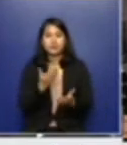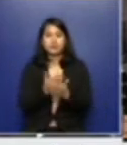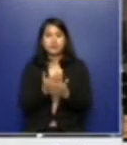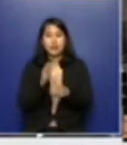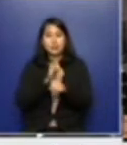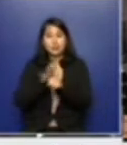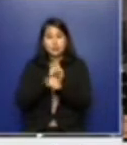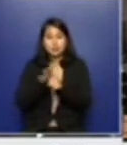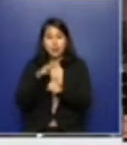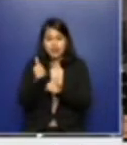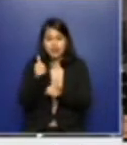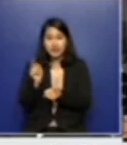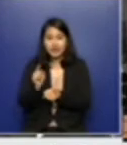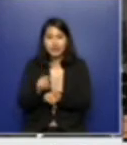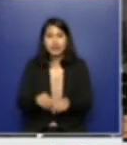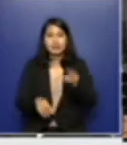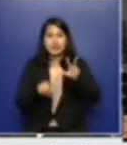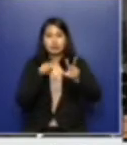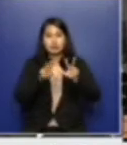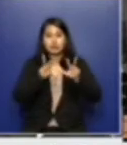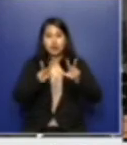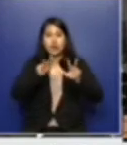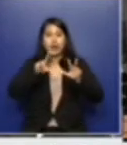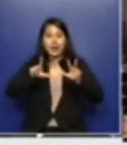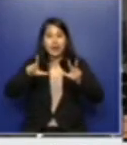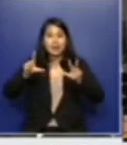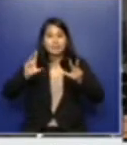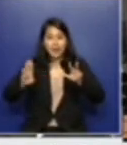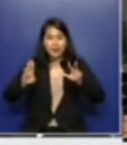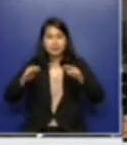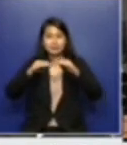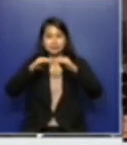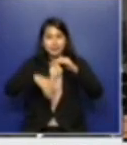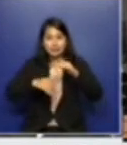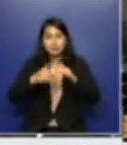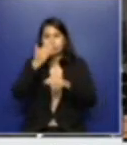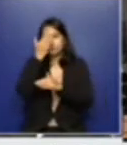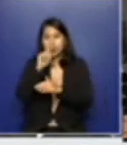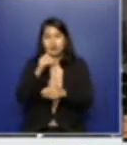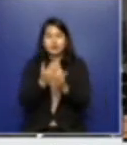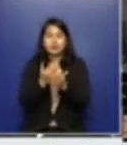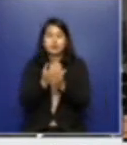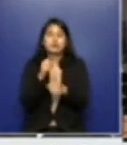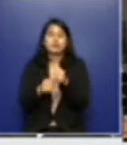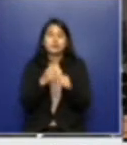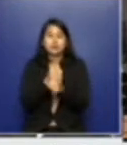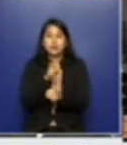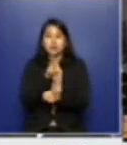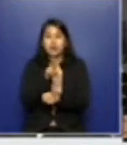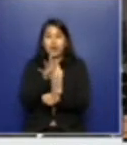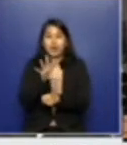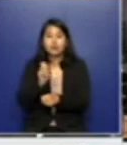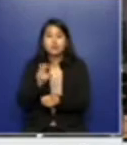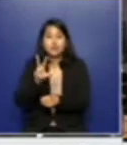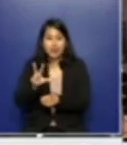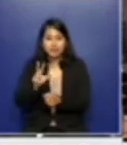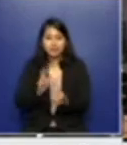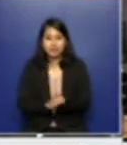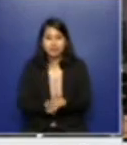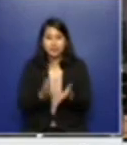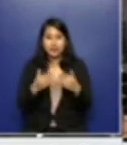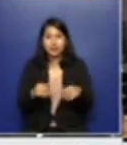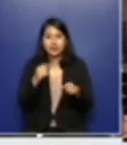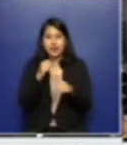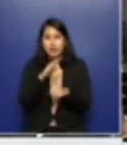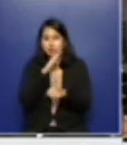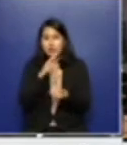ก็คือไม่ควรจะเกิน 3.2 ล้านล้านบาทซึ่งเป็นวงเงินงบประมาณในปี2563และก็สามารถทำได้ต่ำกว่านี้ค่ะถ้